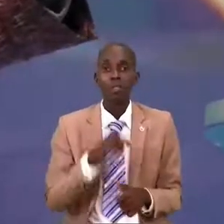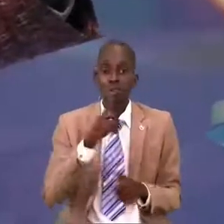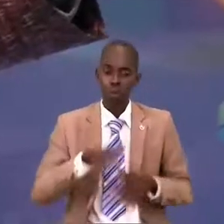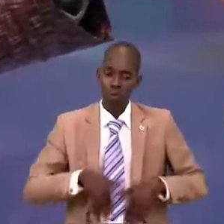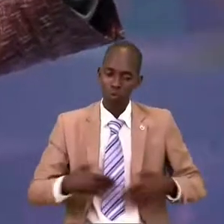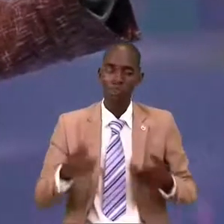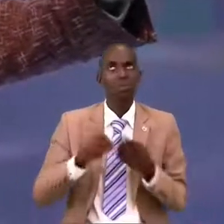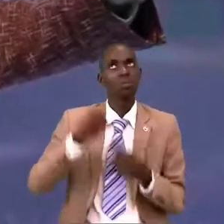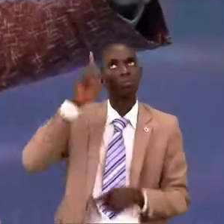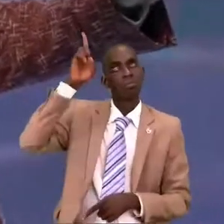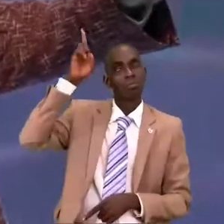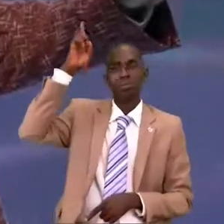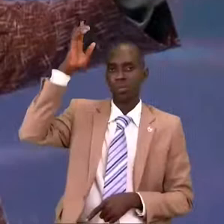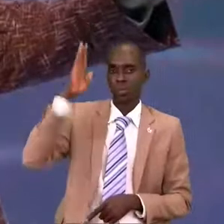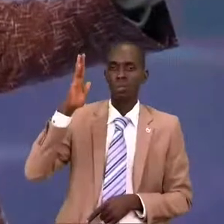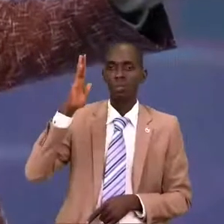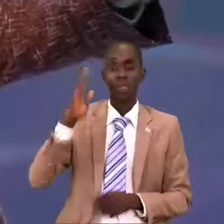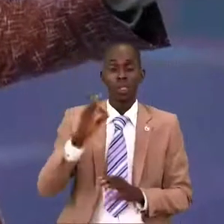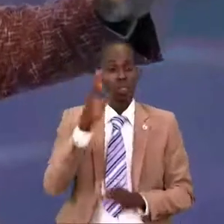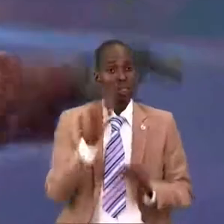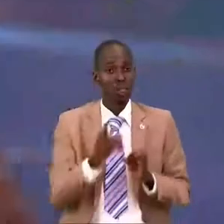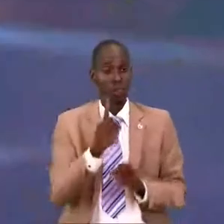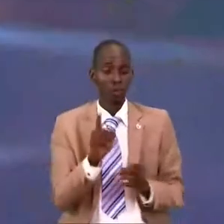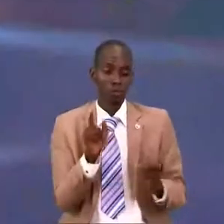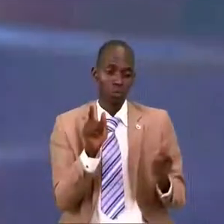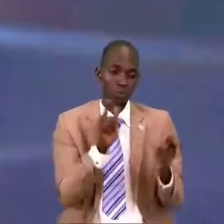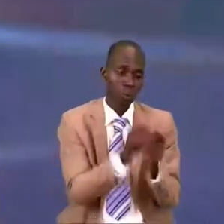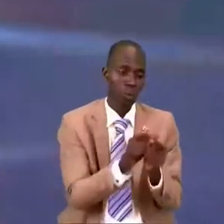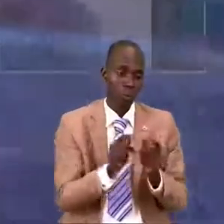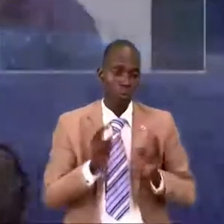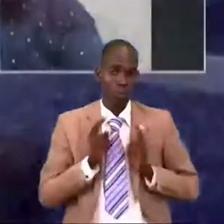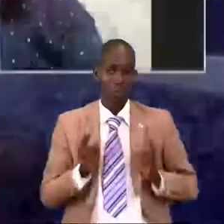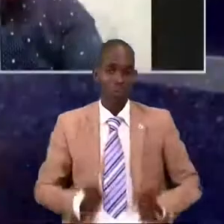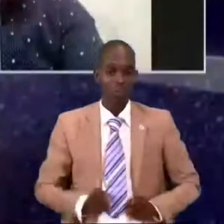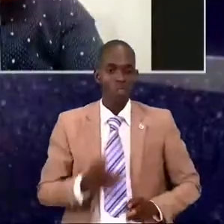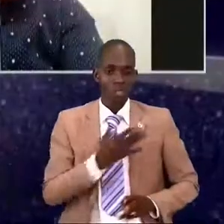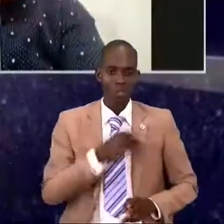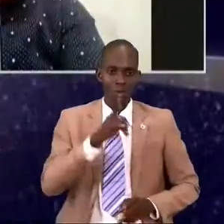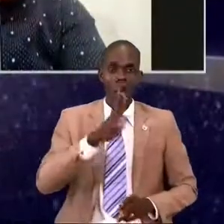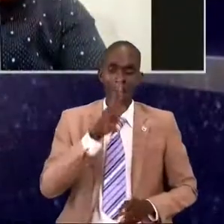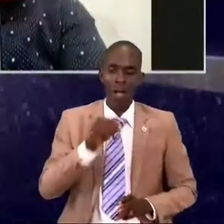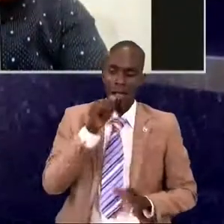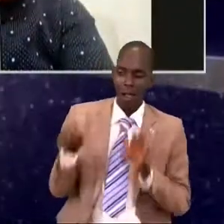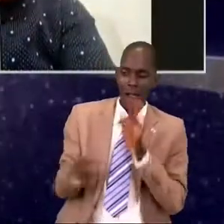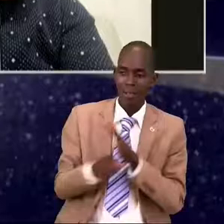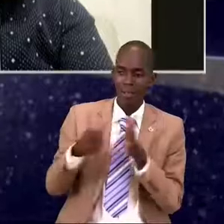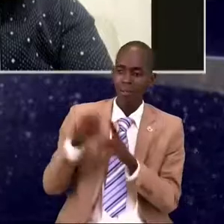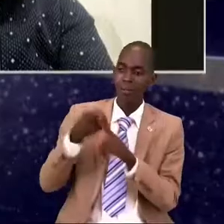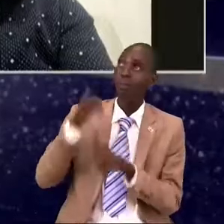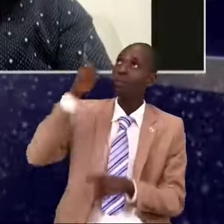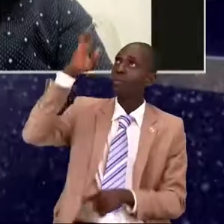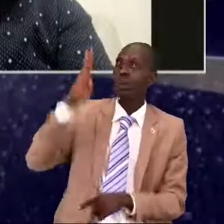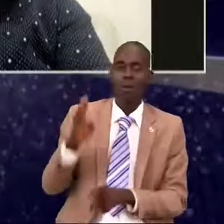tu cailles ça à Dieu, l'homme n'est pas l'autorité finale pour te donner le pardon.